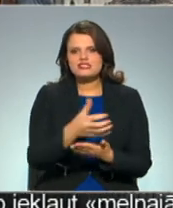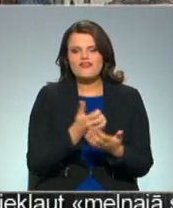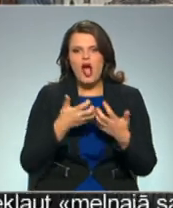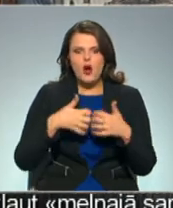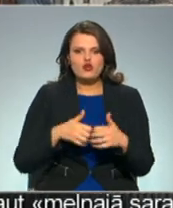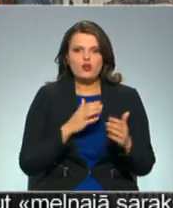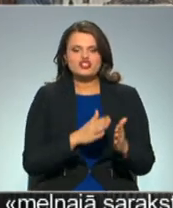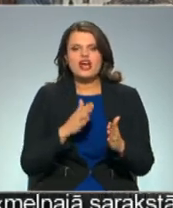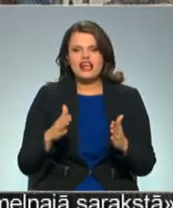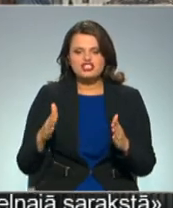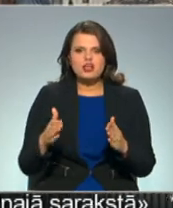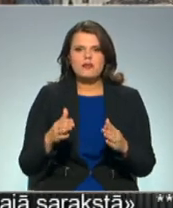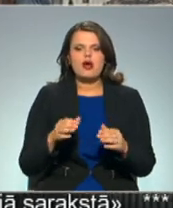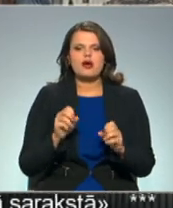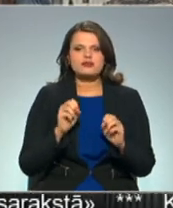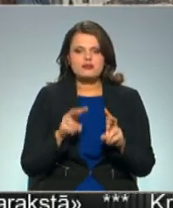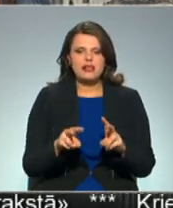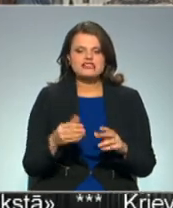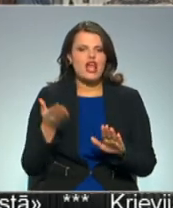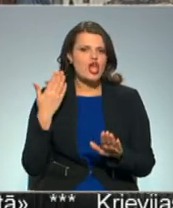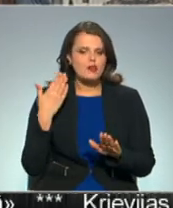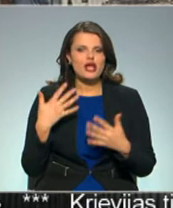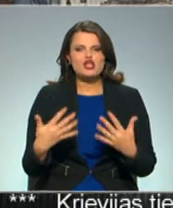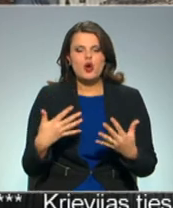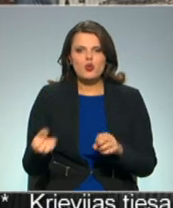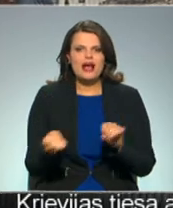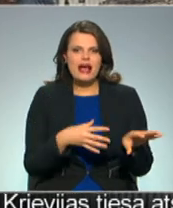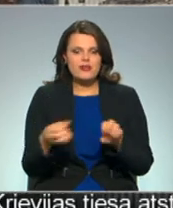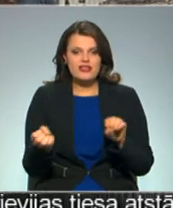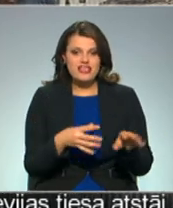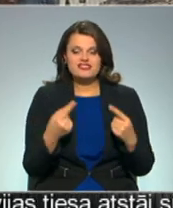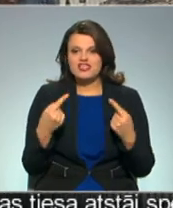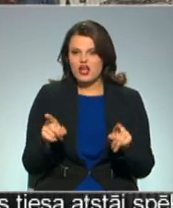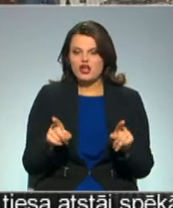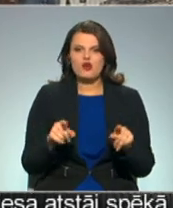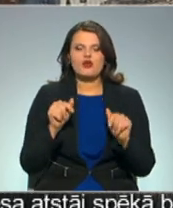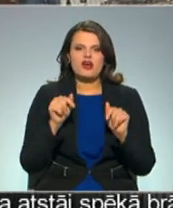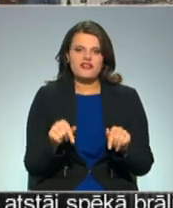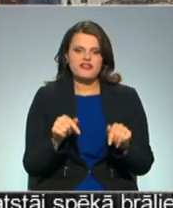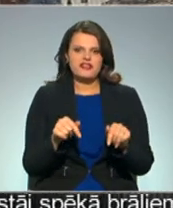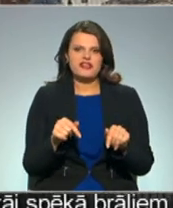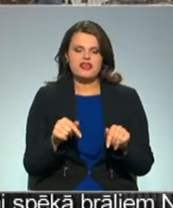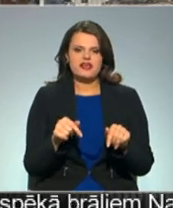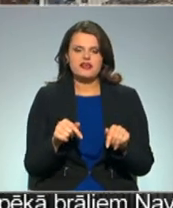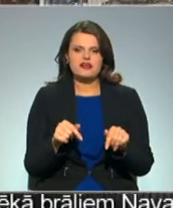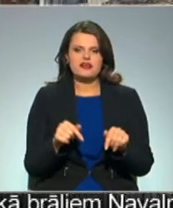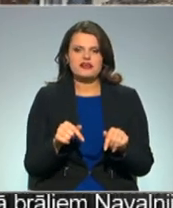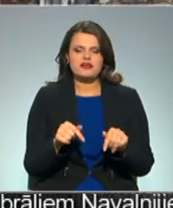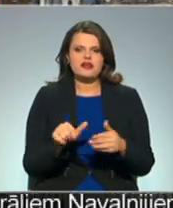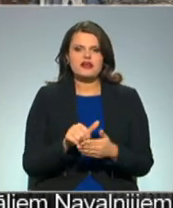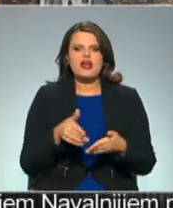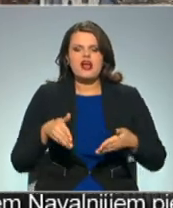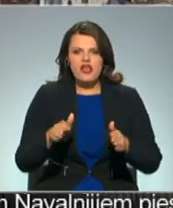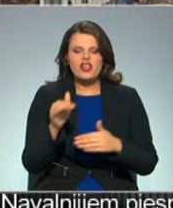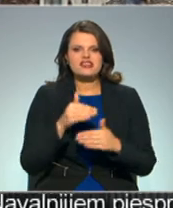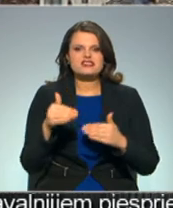laiku, teiksim, operātori to rokām tur nesārā, jo tajos maģistrālā kanālā